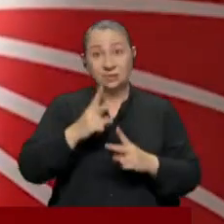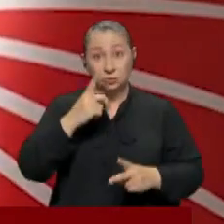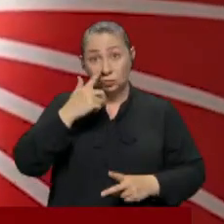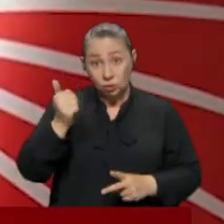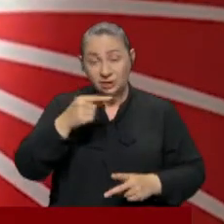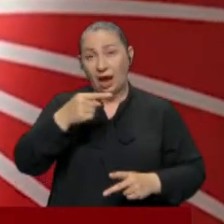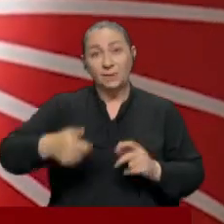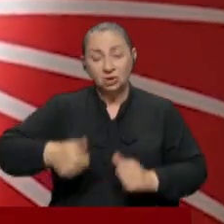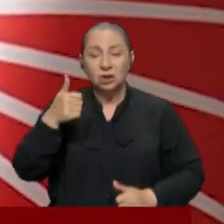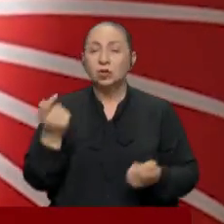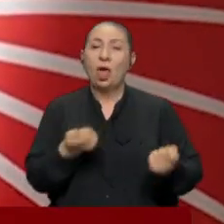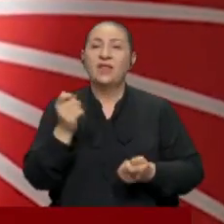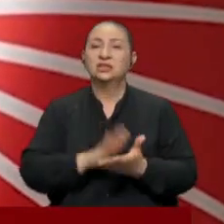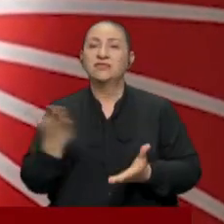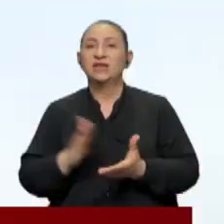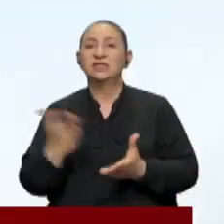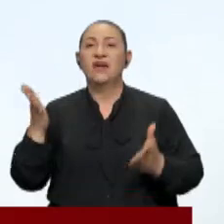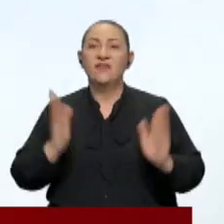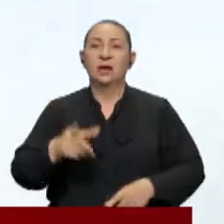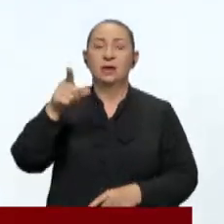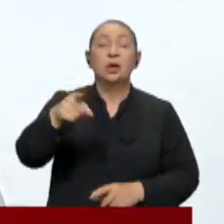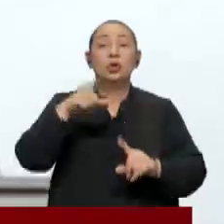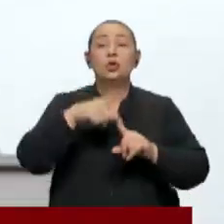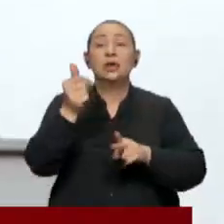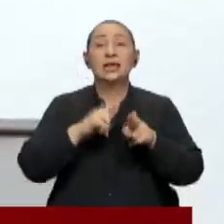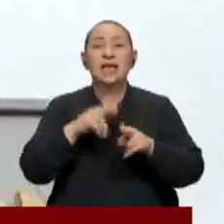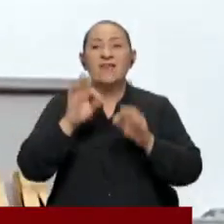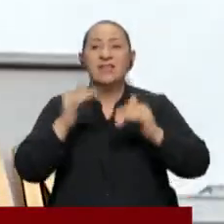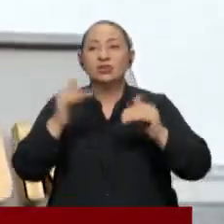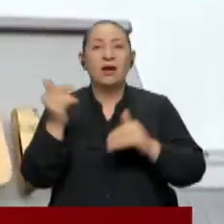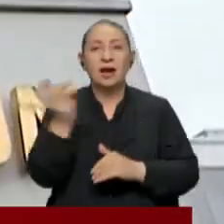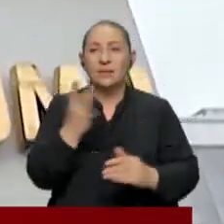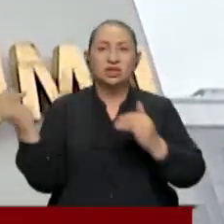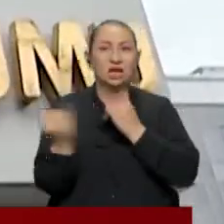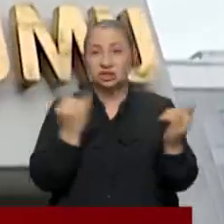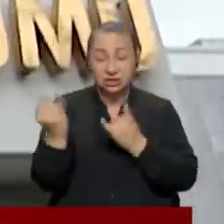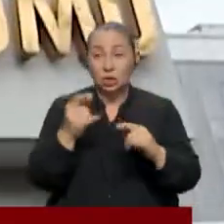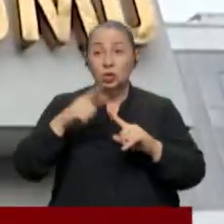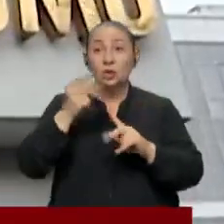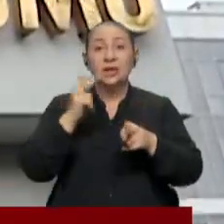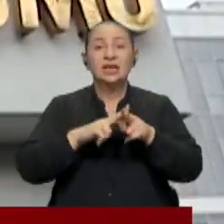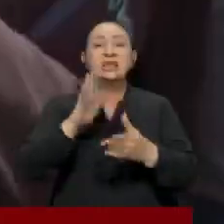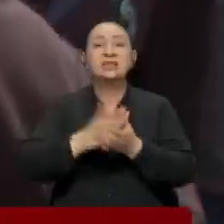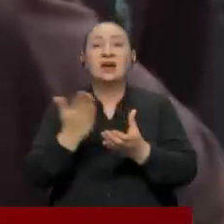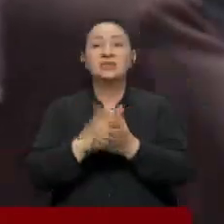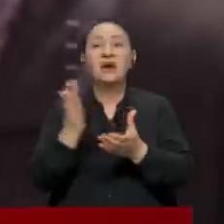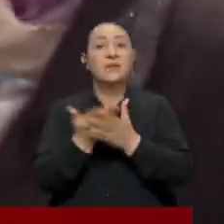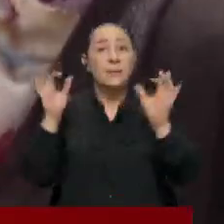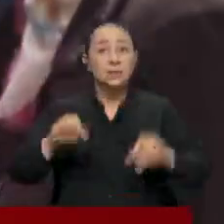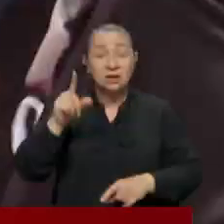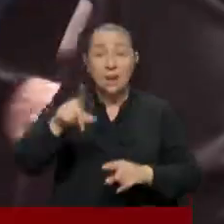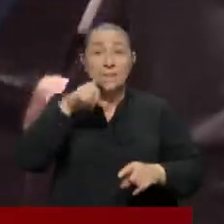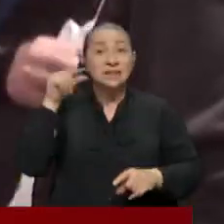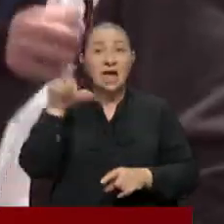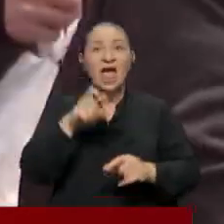bürokratlar görevlerinden istifa ediyorlar Türk'ün açıkladığı enflasyon rakamları tartışılırken Türk de istifalar da birbirini izliyor